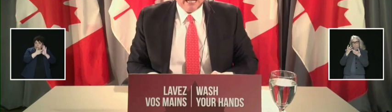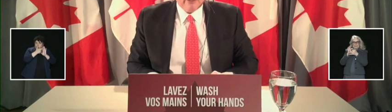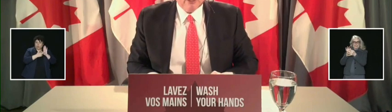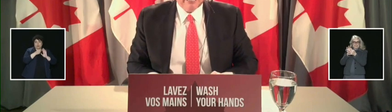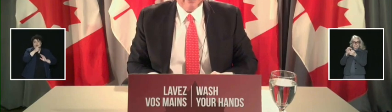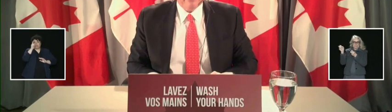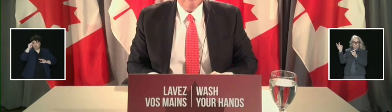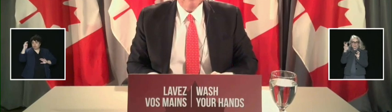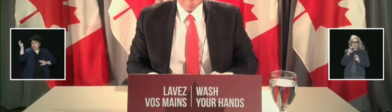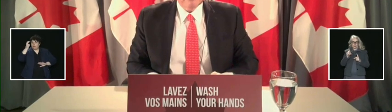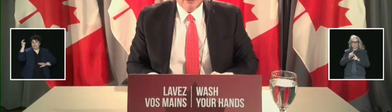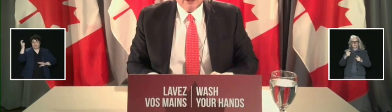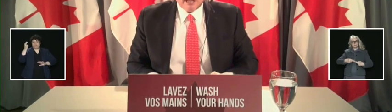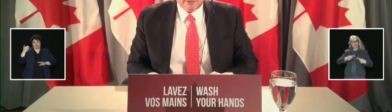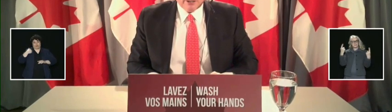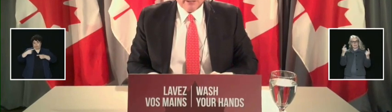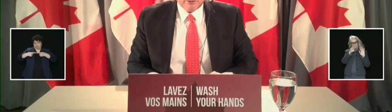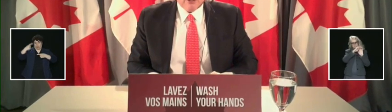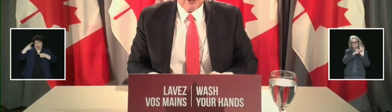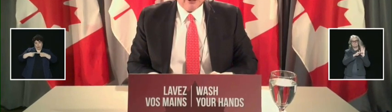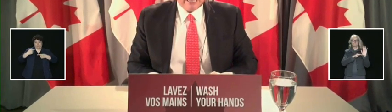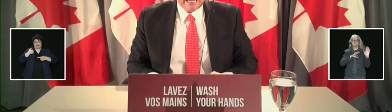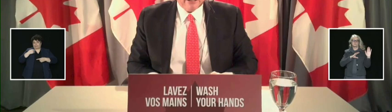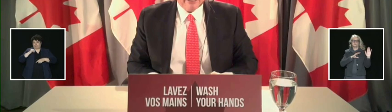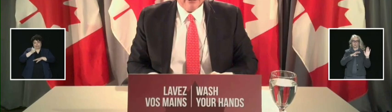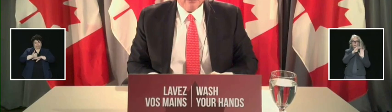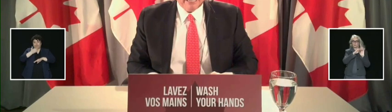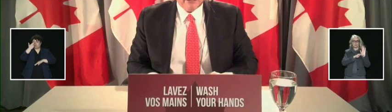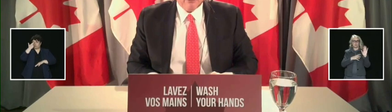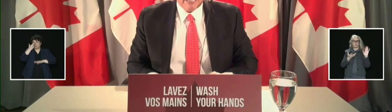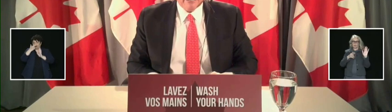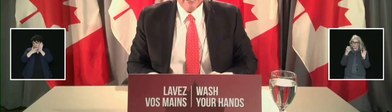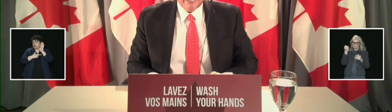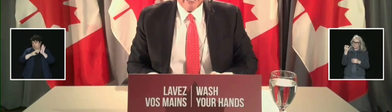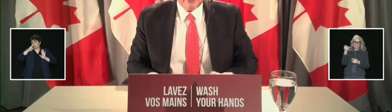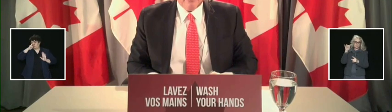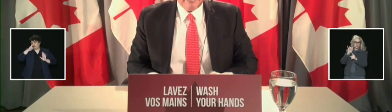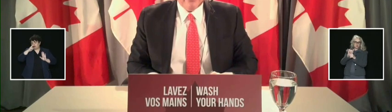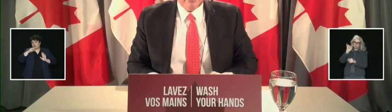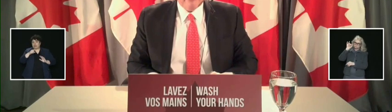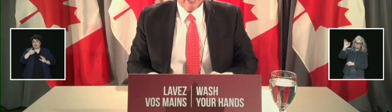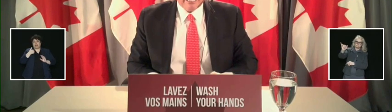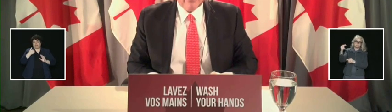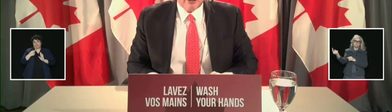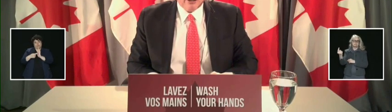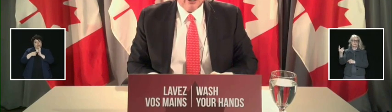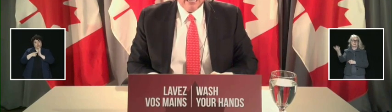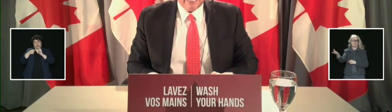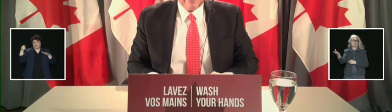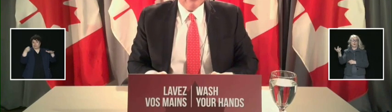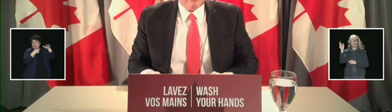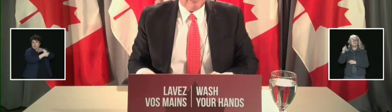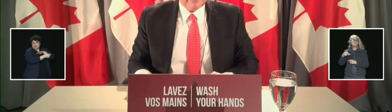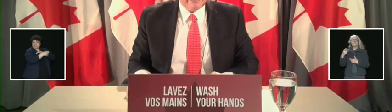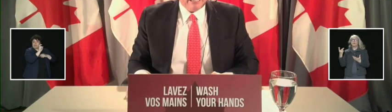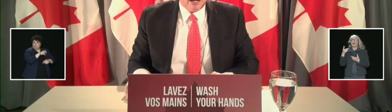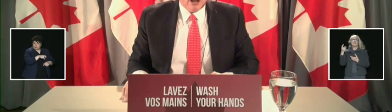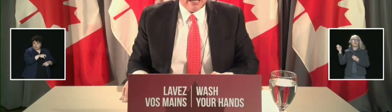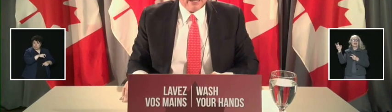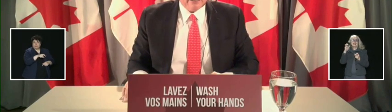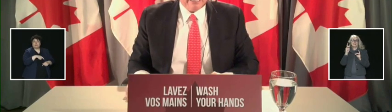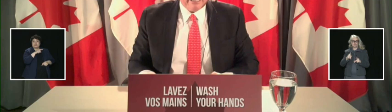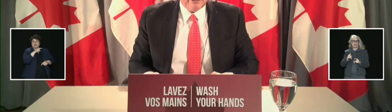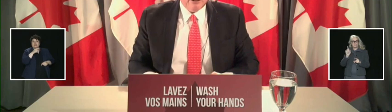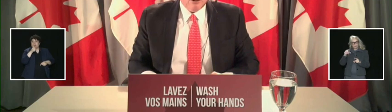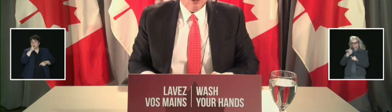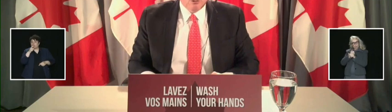des mesures à la frontière, notamment des mesures de quarantaine obligatoires qui obligent les voyageurs à se placer